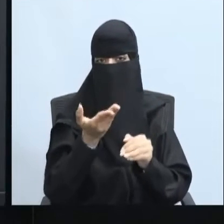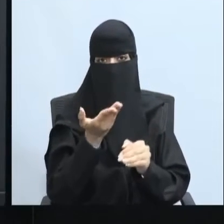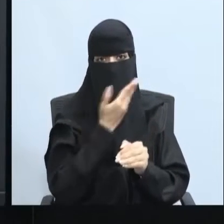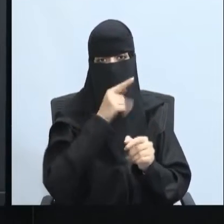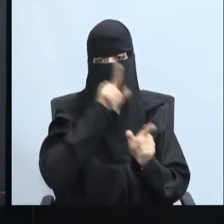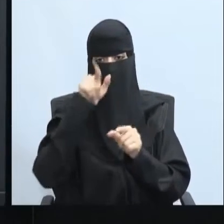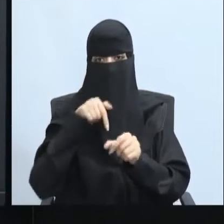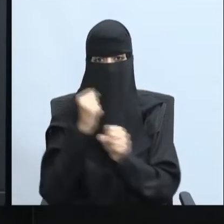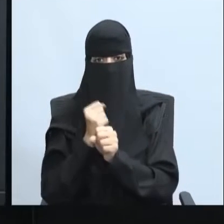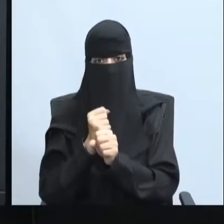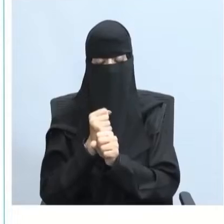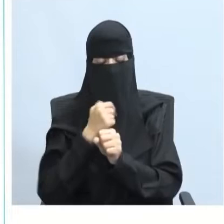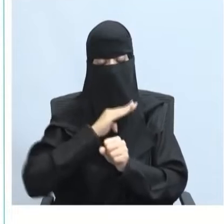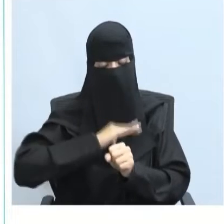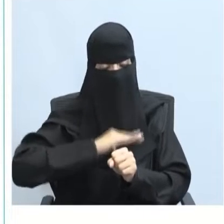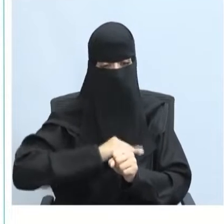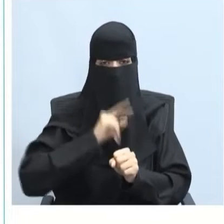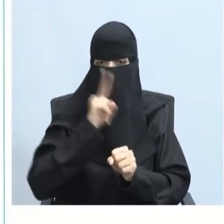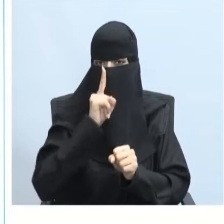واستنزاف الموارد